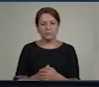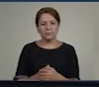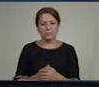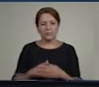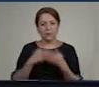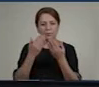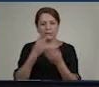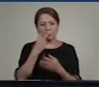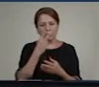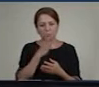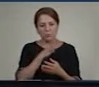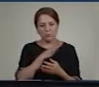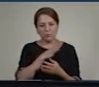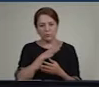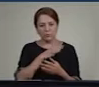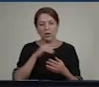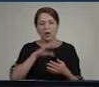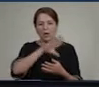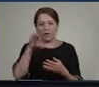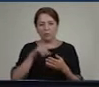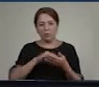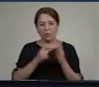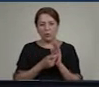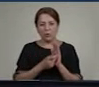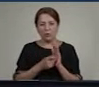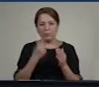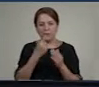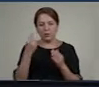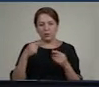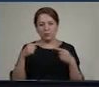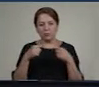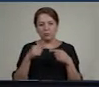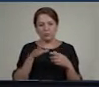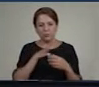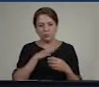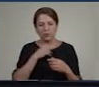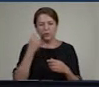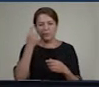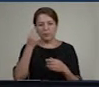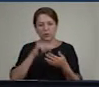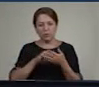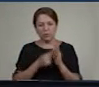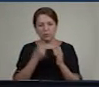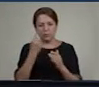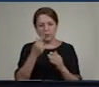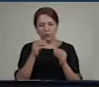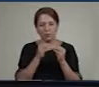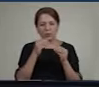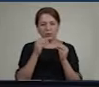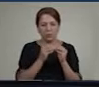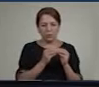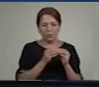Mana ko'rib turibsiz, hamma xona birliklari mos ravishda joylashtirildi. Birlar xonasiga birlar, onlar xonasiga